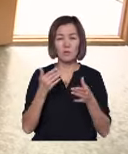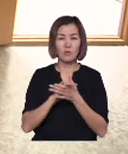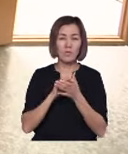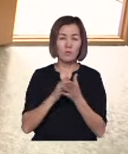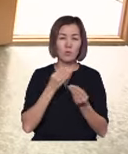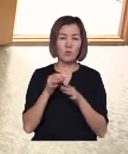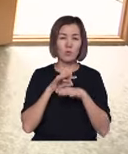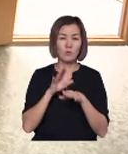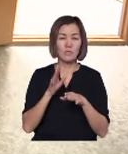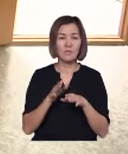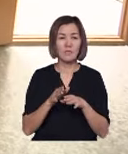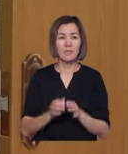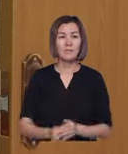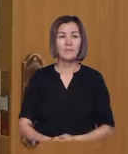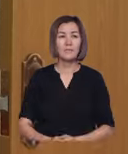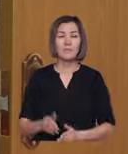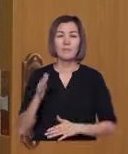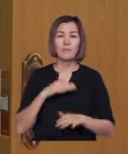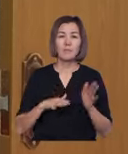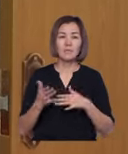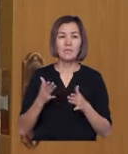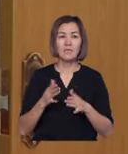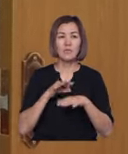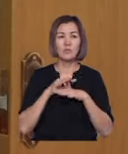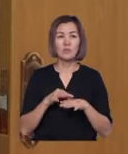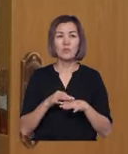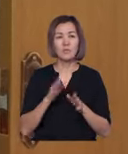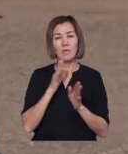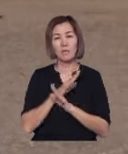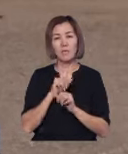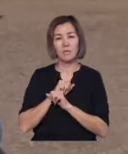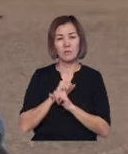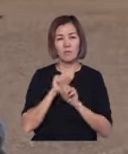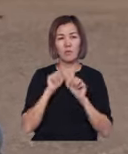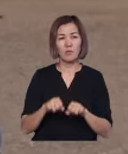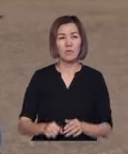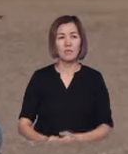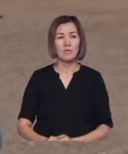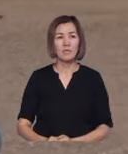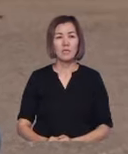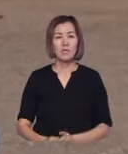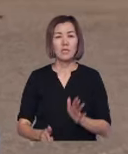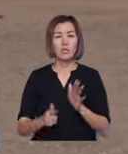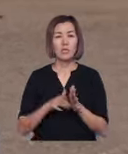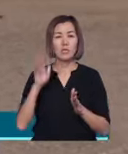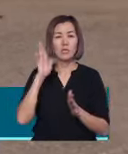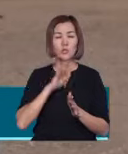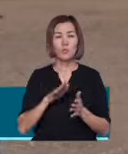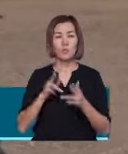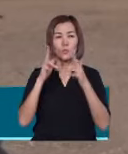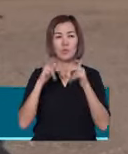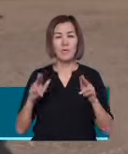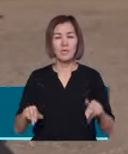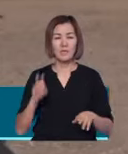ойындар ұйымдастырылады. Сонымен қатар бассейнге түсіп, табиғат аясында серуендейді. Бала мына Жетісу лагеріне демалысқа келіп